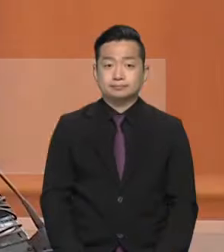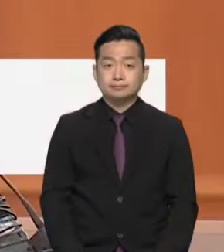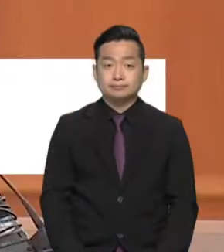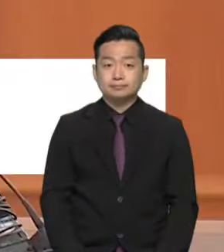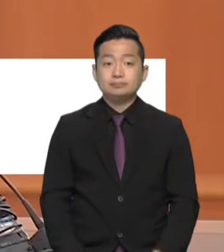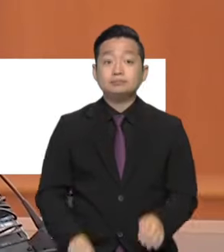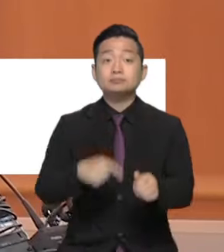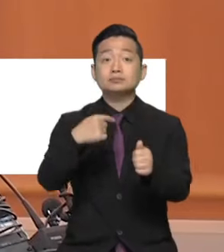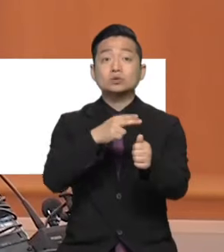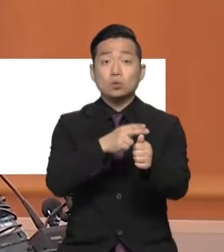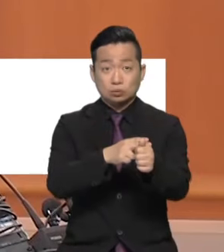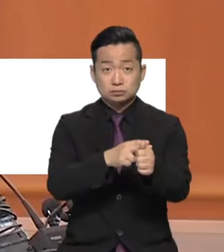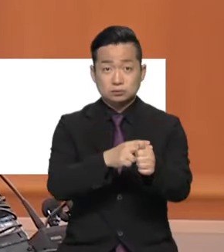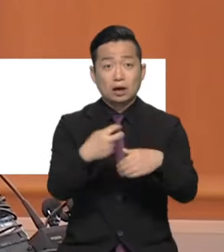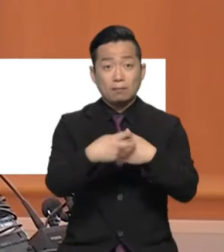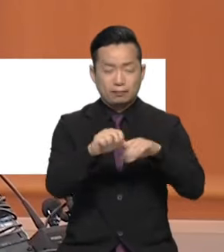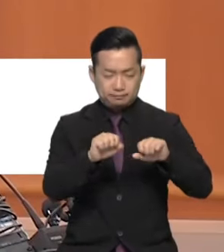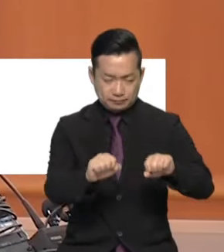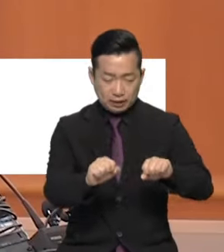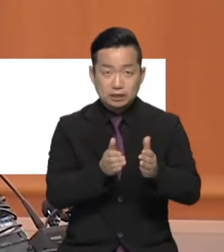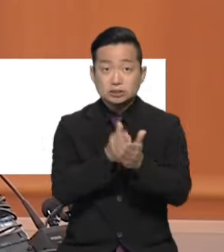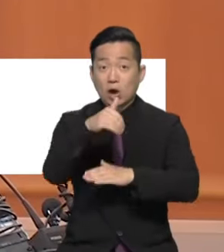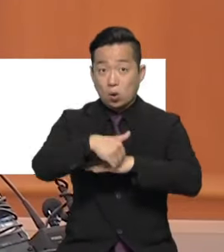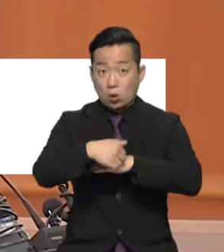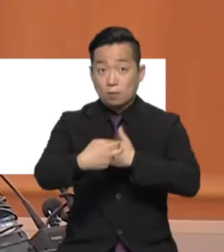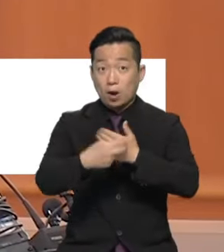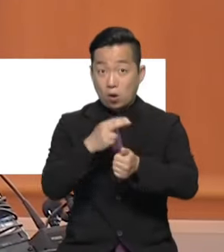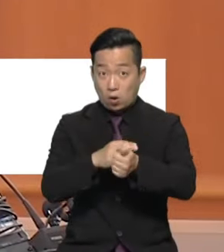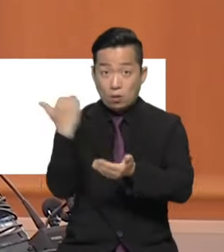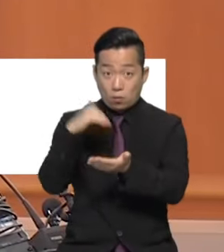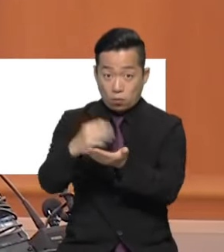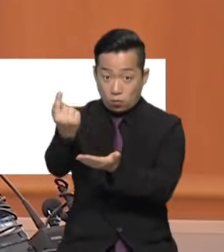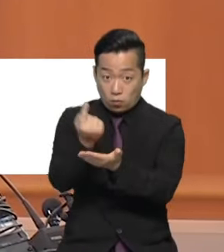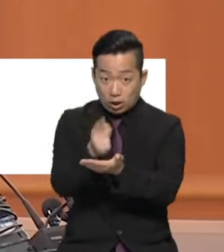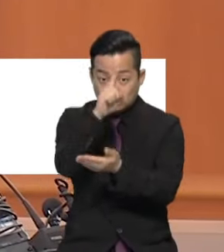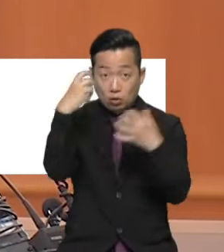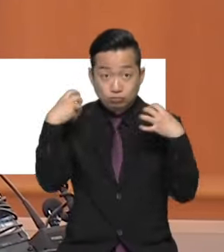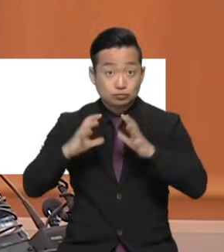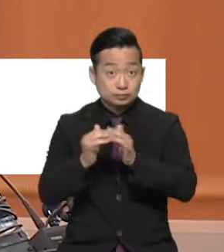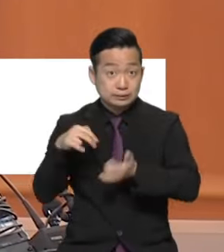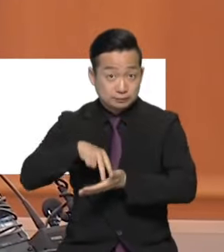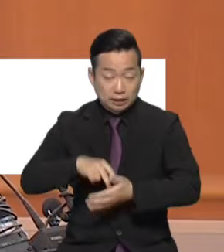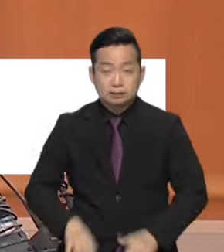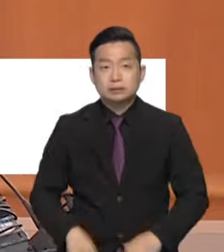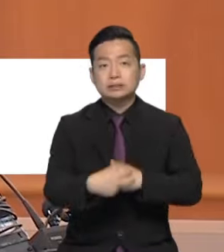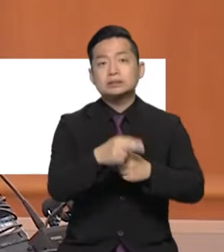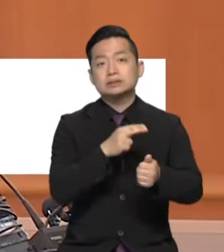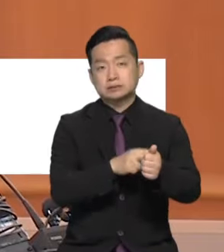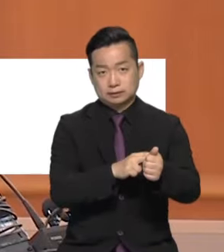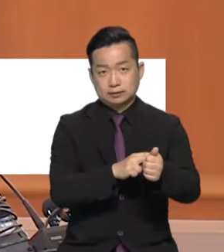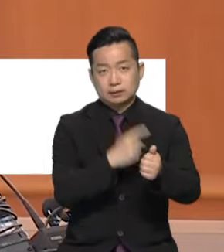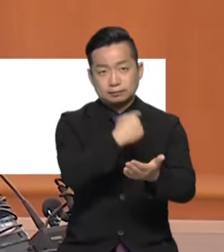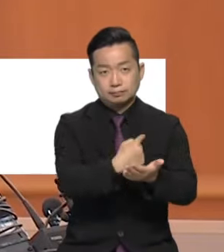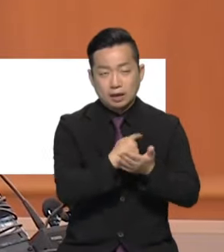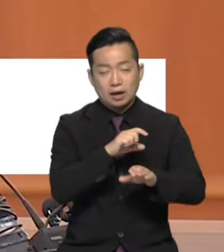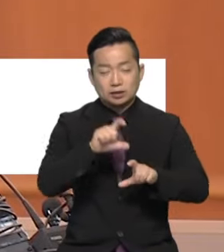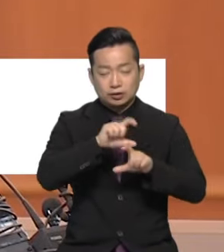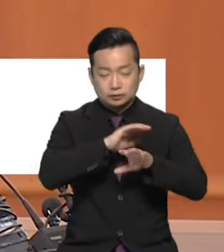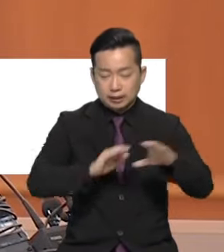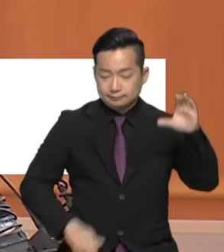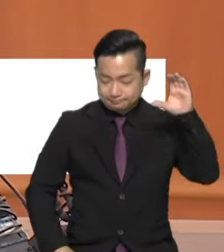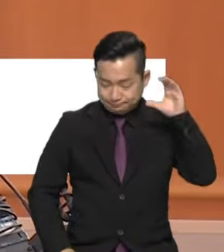교수님이 현장을 지키고 전공의가 병원에 돌아올 때 정부와 국민은 의사분들의 목소리를 더